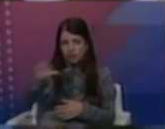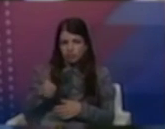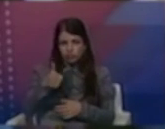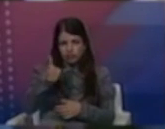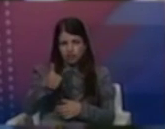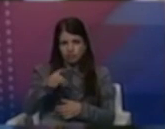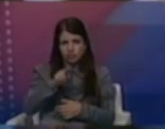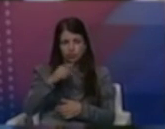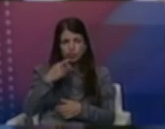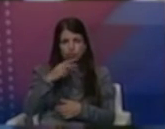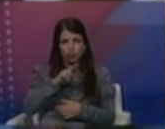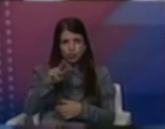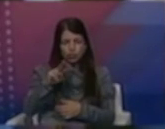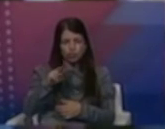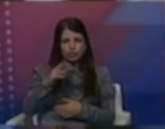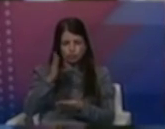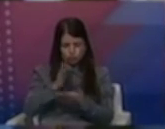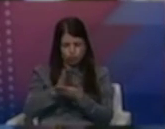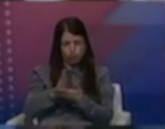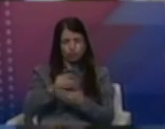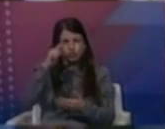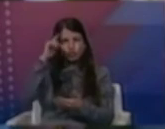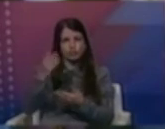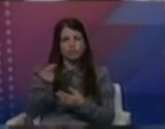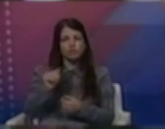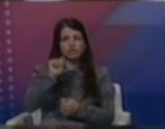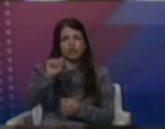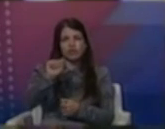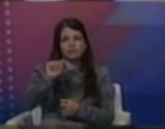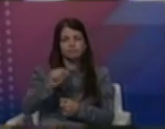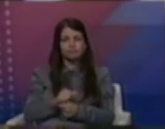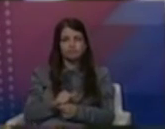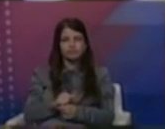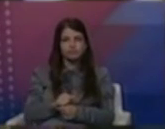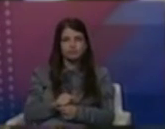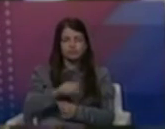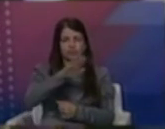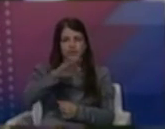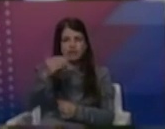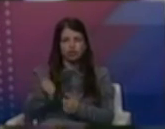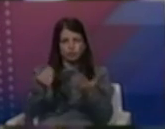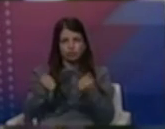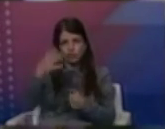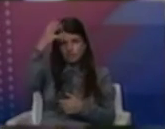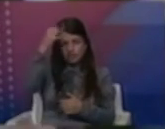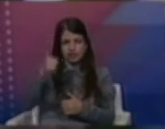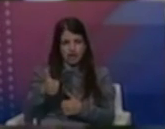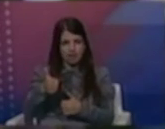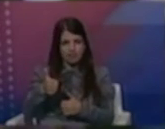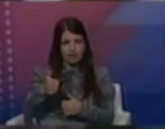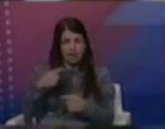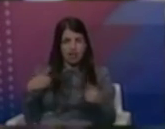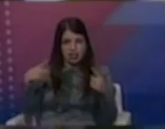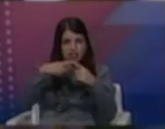fejn nassiguraw aqal bi flusek. Poplu bil-aqal jixraqlu gvern bil-aqal. Lan tagħna huwa